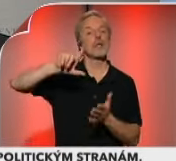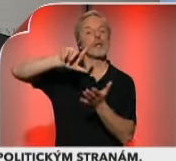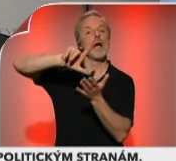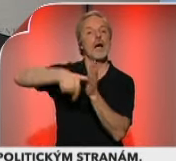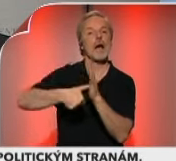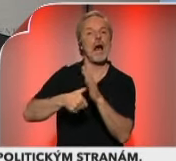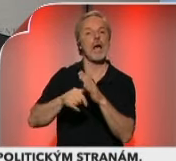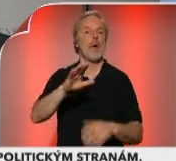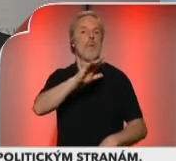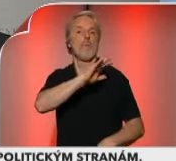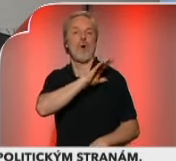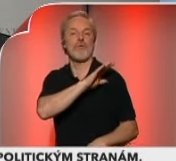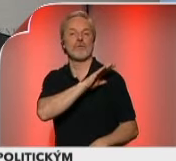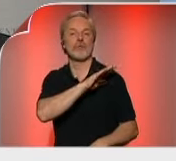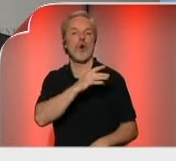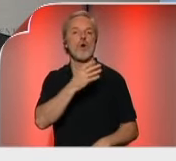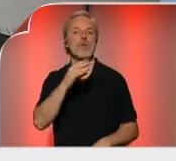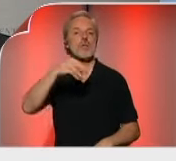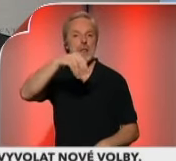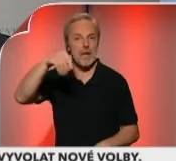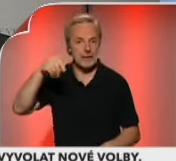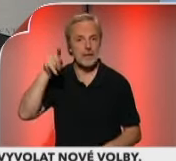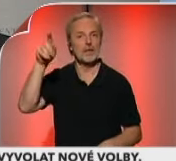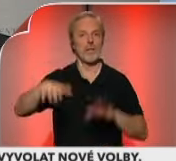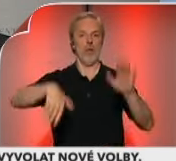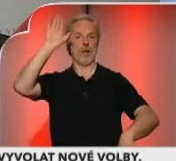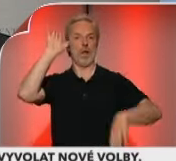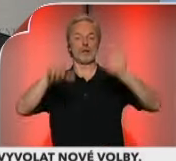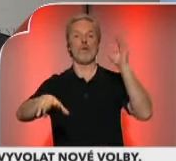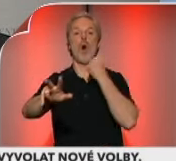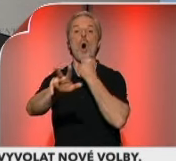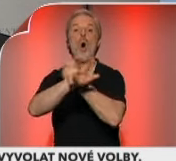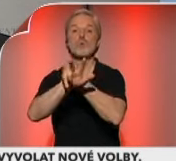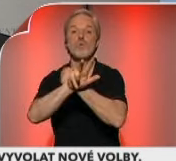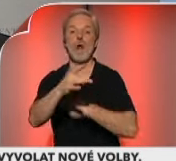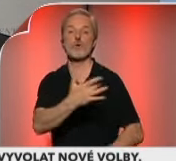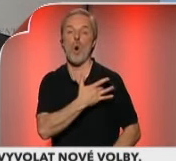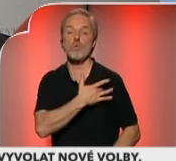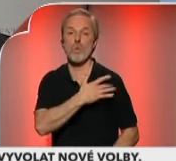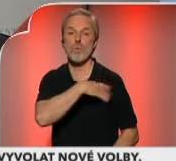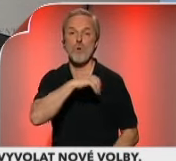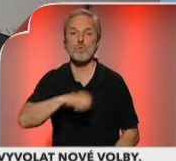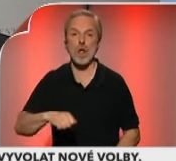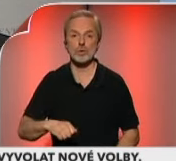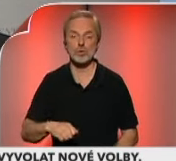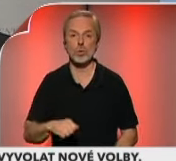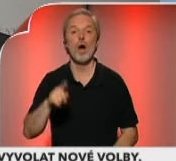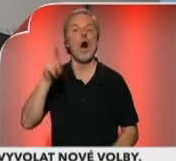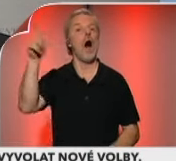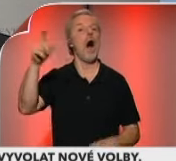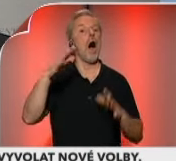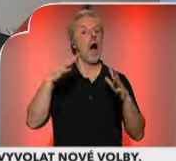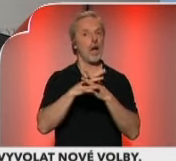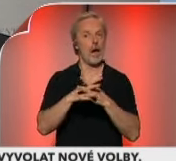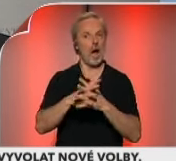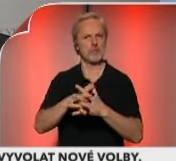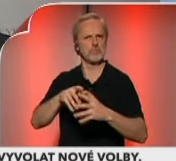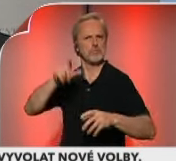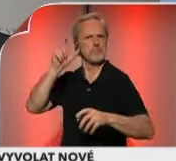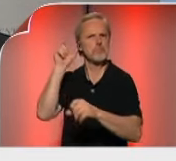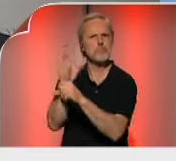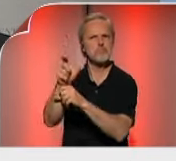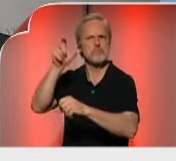18 poslanců poslaneckého klubu sociální demokracie kde on je nařknul tak jako mě naprosto drze z